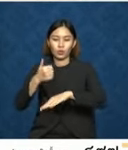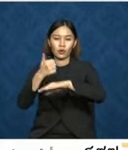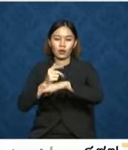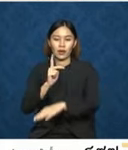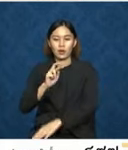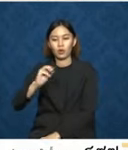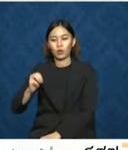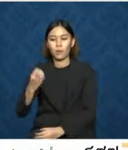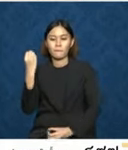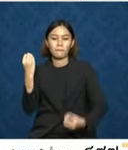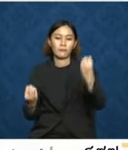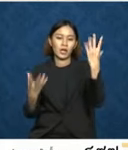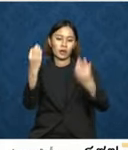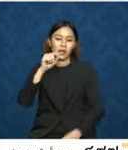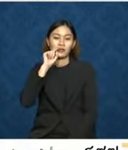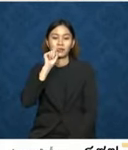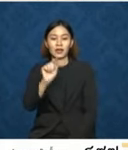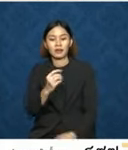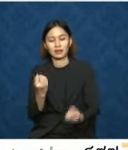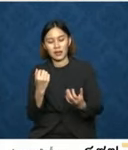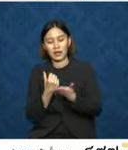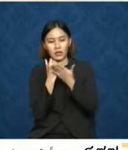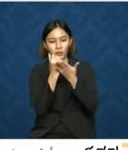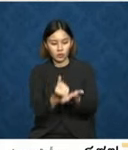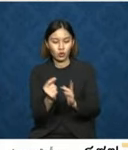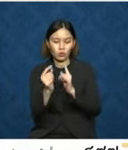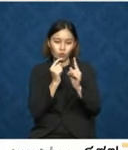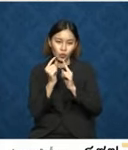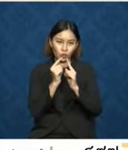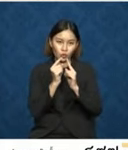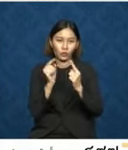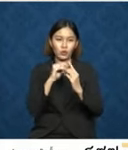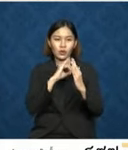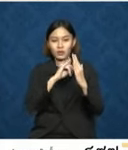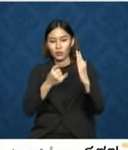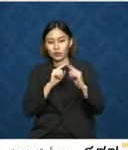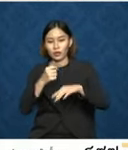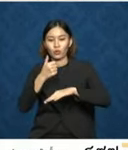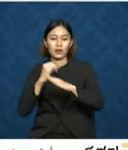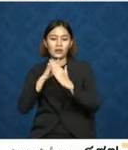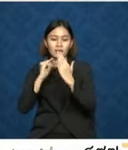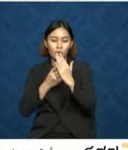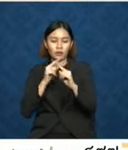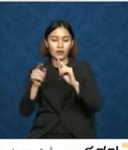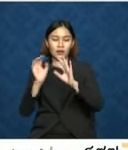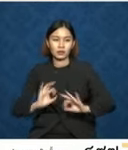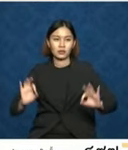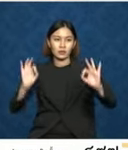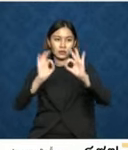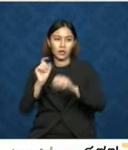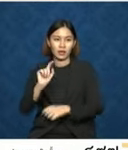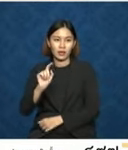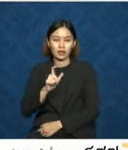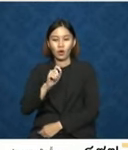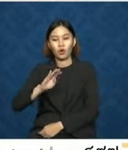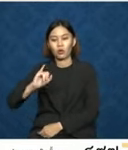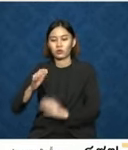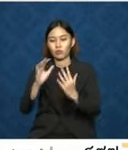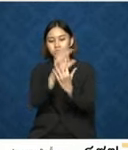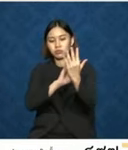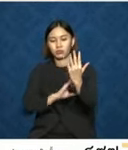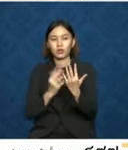กรมป่าไม้ว่าท่านสั่งการให้ป่าไม้เข้าไปช่วยกันคุดคุยในระดับจังหวัดพ่าผู้ว่ารายการจังหวัดและใกสิสำคัญอย่างลืมครับอบจทั่ว